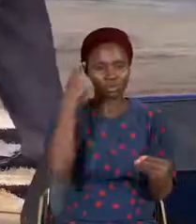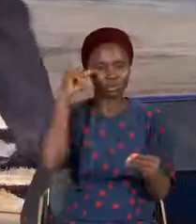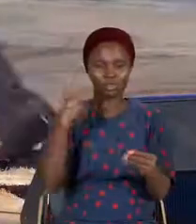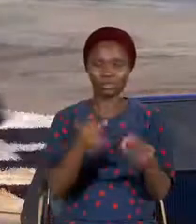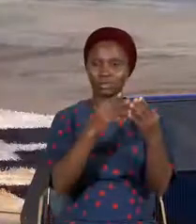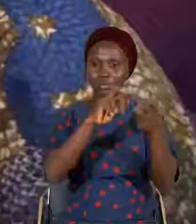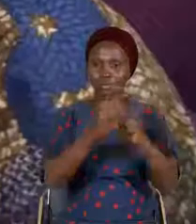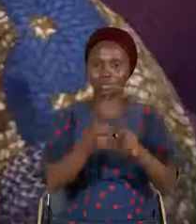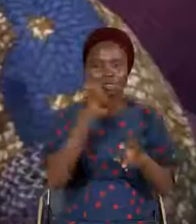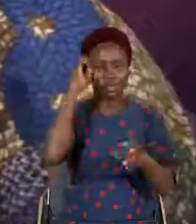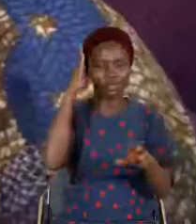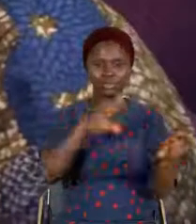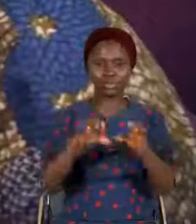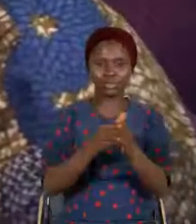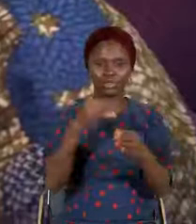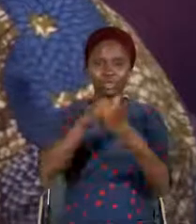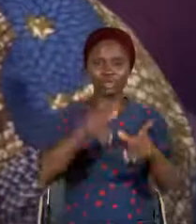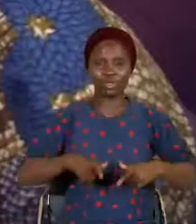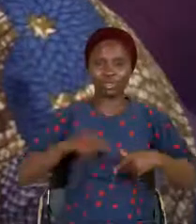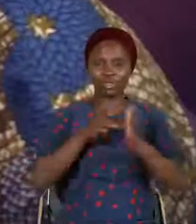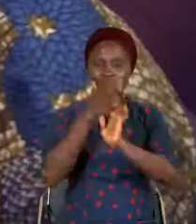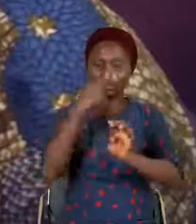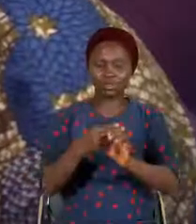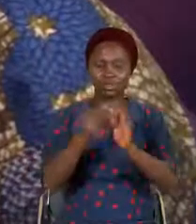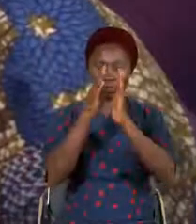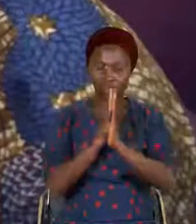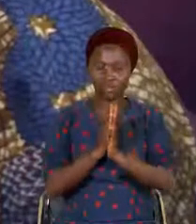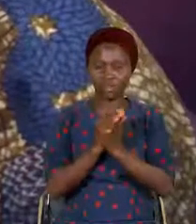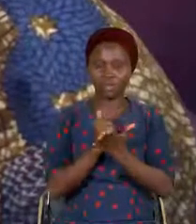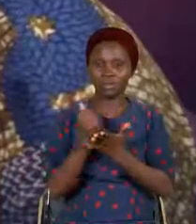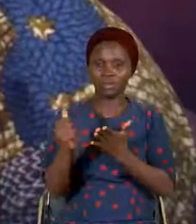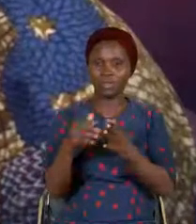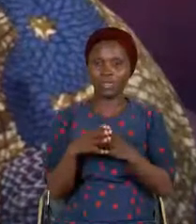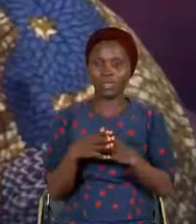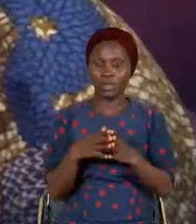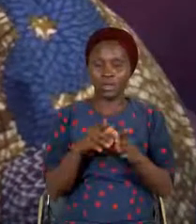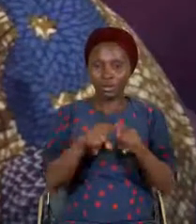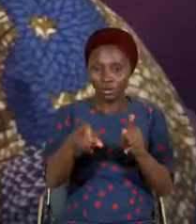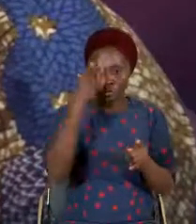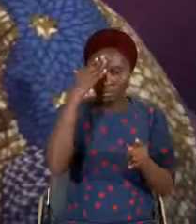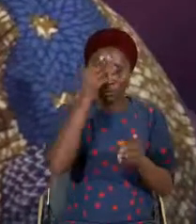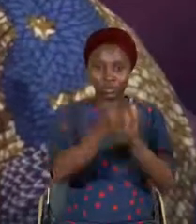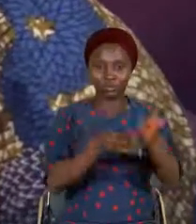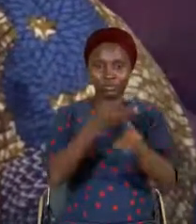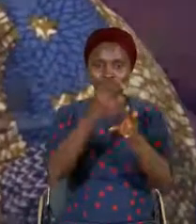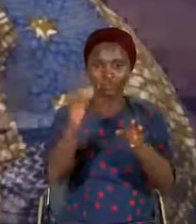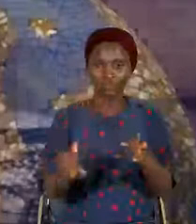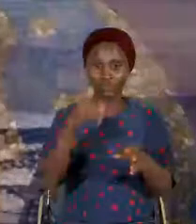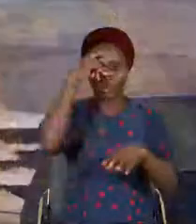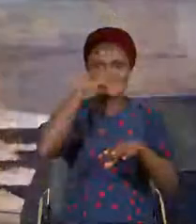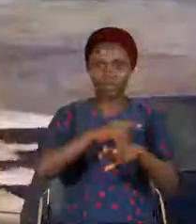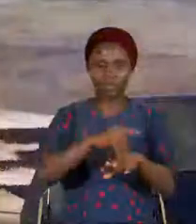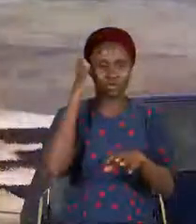la solution pour ce problème-là. Et il le fera dans ta vie au nom de Jésus. Mais vous savez, la sagesse mondaine